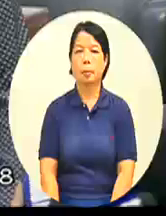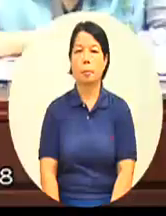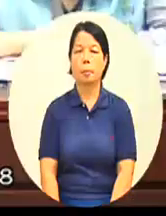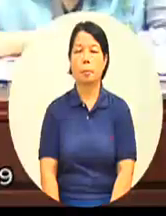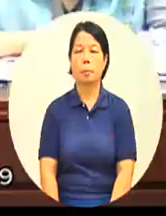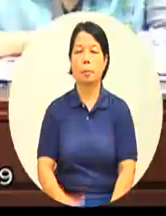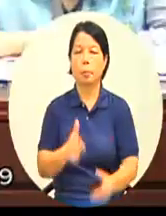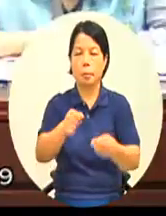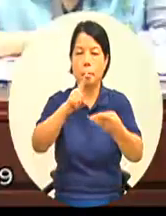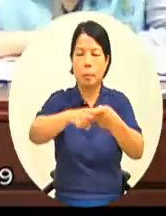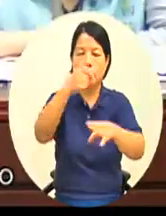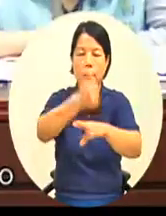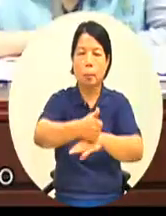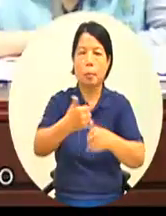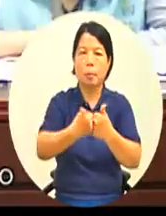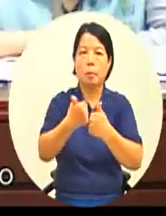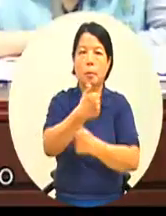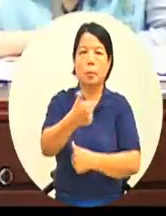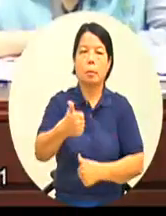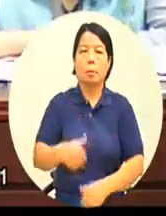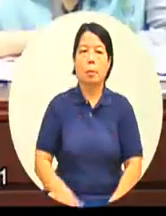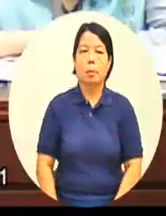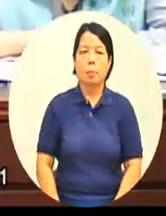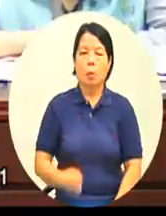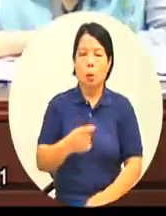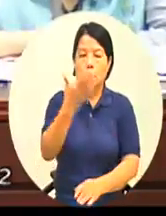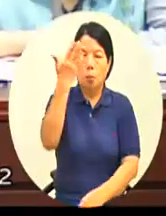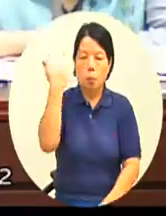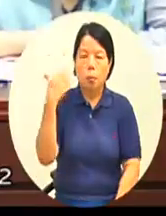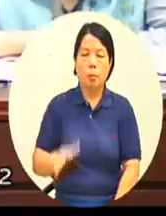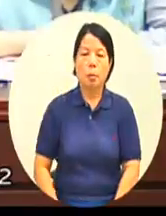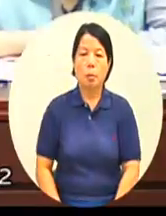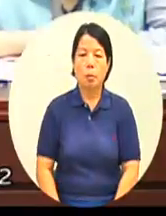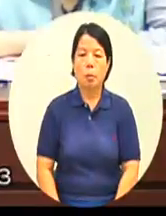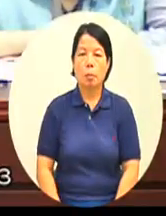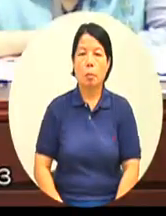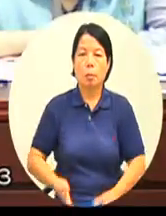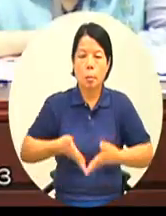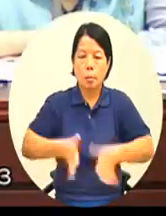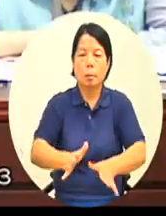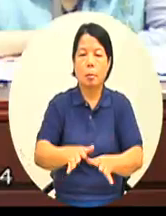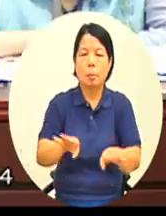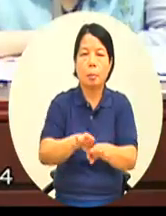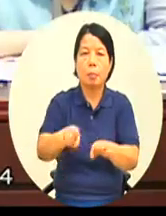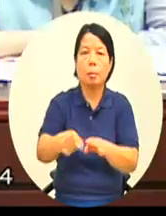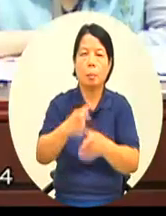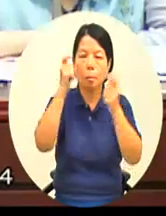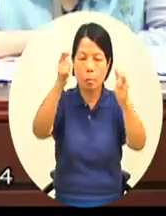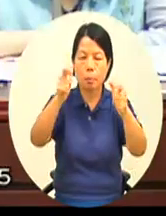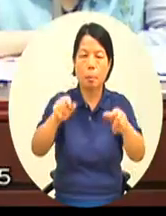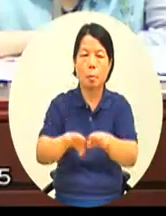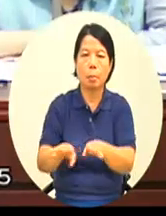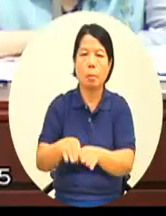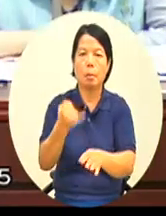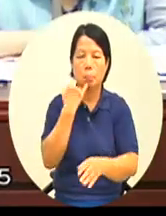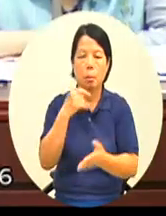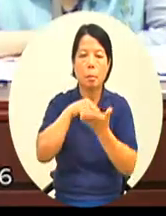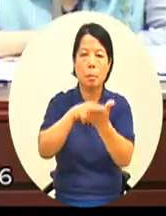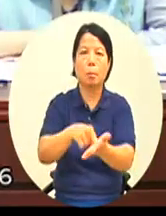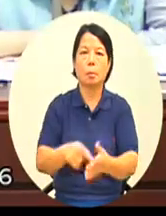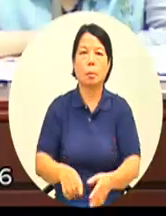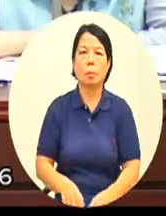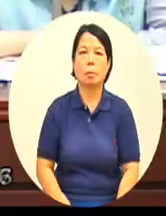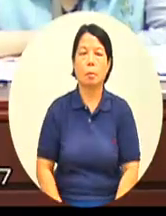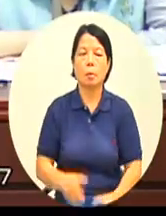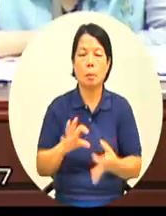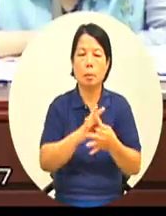谢谢主席，谢谢议员哈。我澄清一下，产假跟育婴假在高雄市这边也是可以来请的，因为它